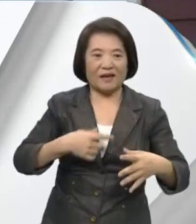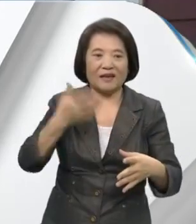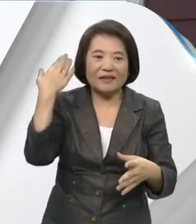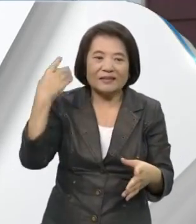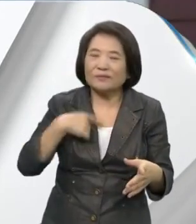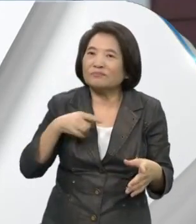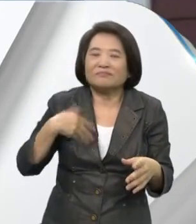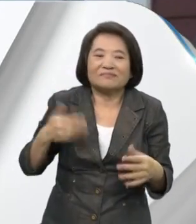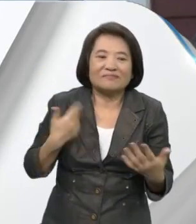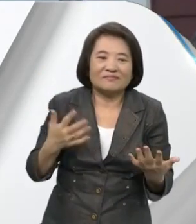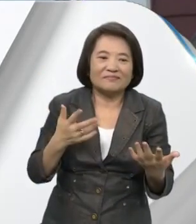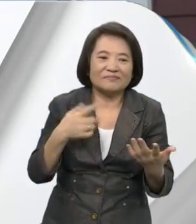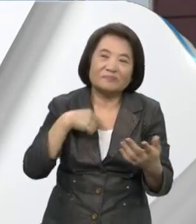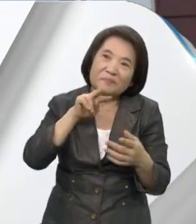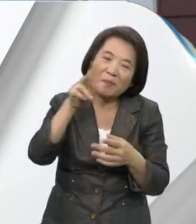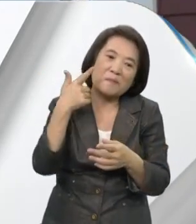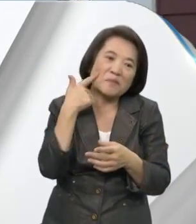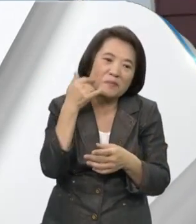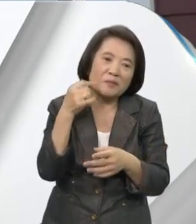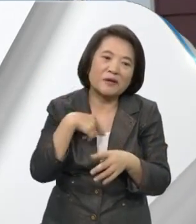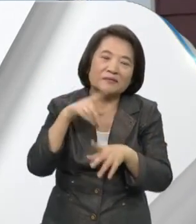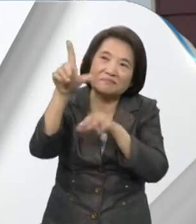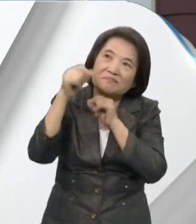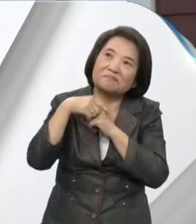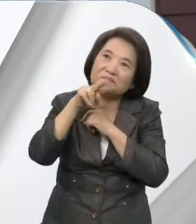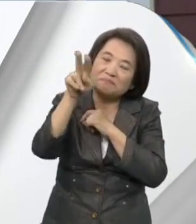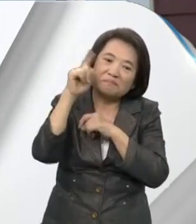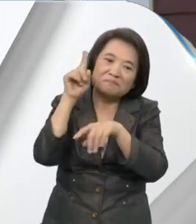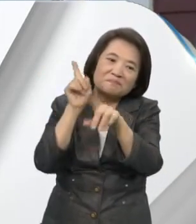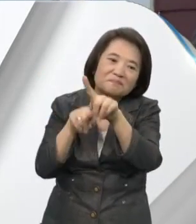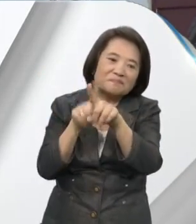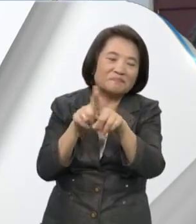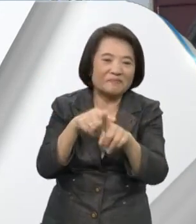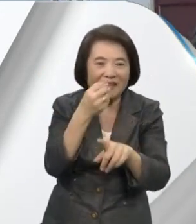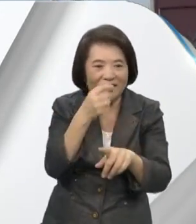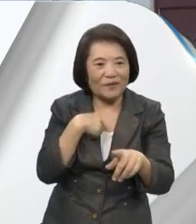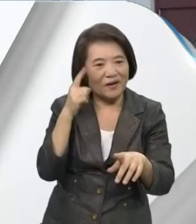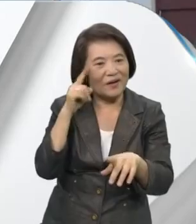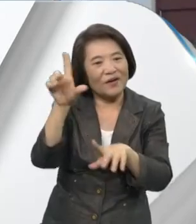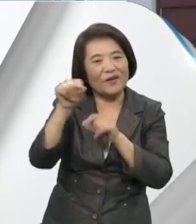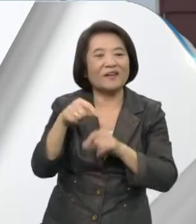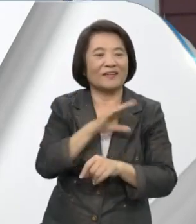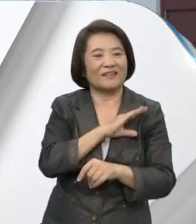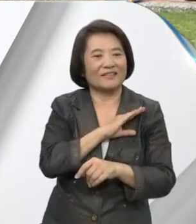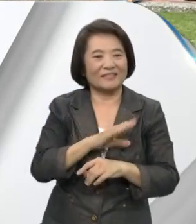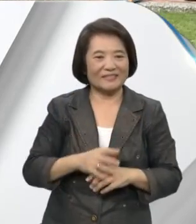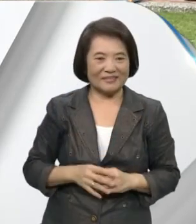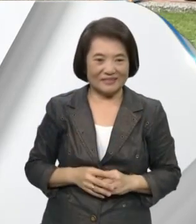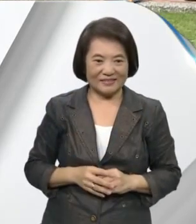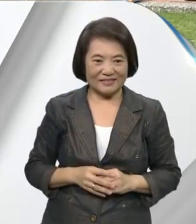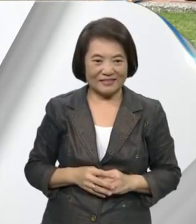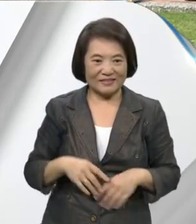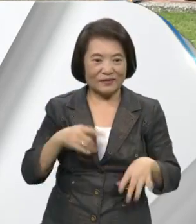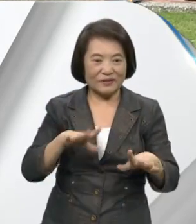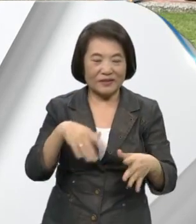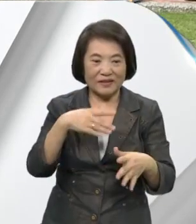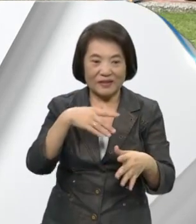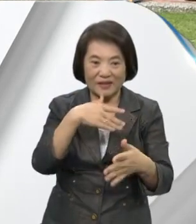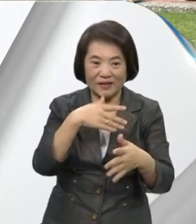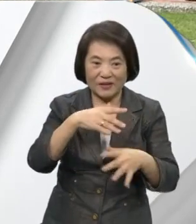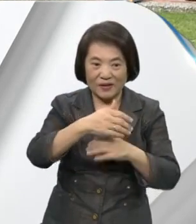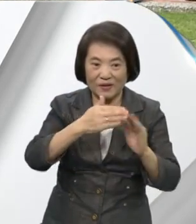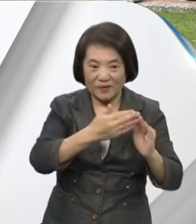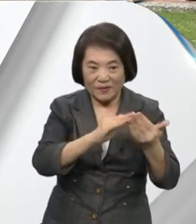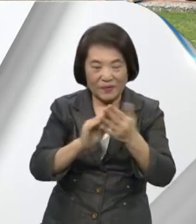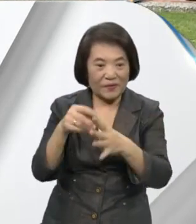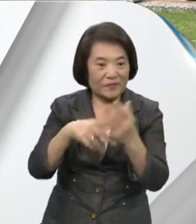都。唔知头个爸爸妈妈都喺安尼说咧，阿顶都听听安尼说。 有十三村哦，各班